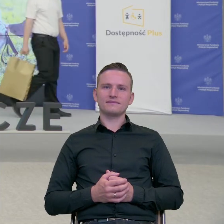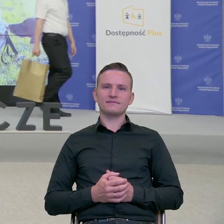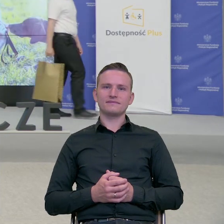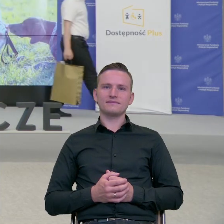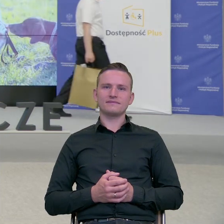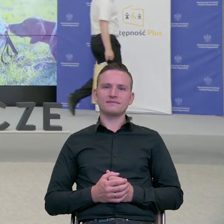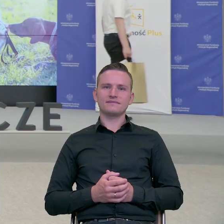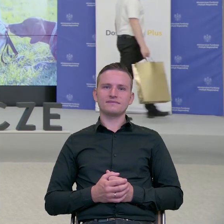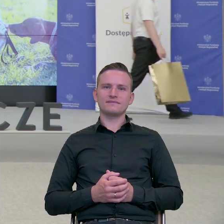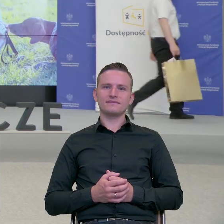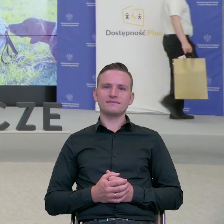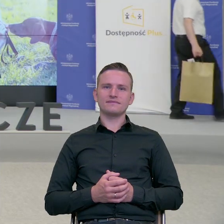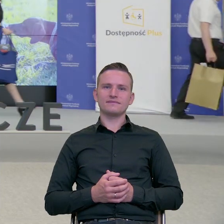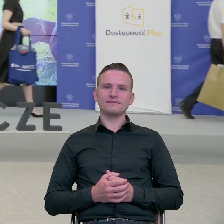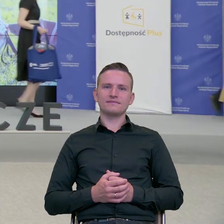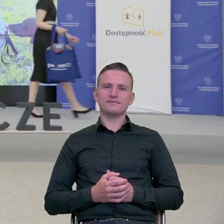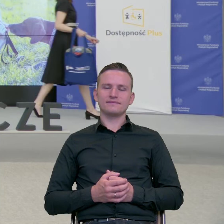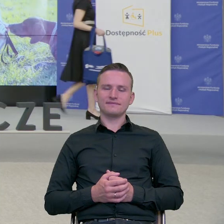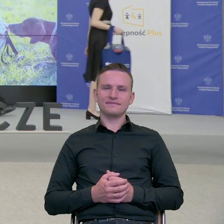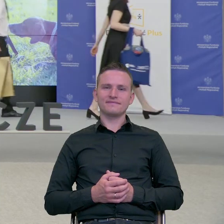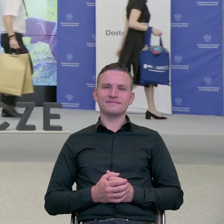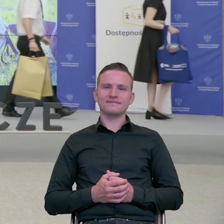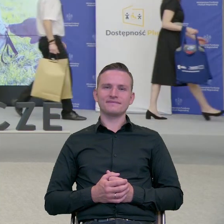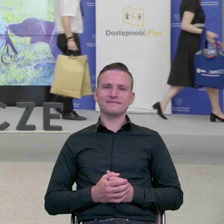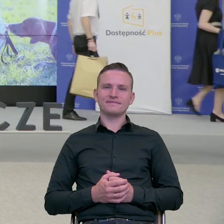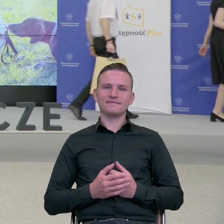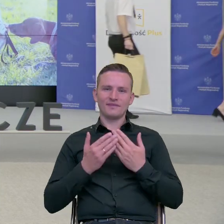Dziękujemy bardzo. Dziękujemy.